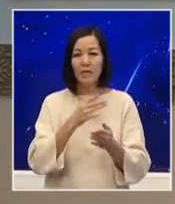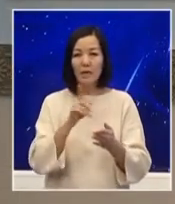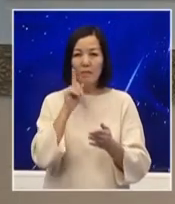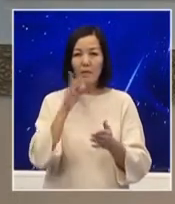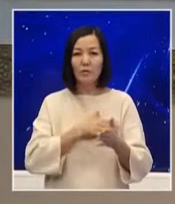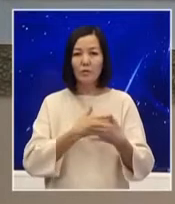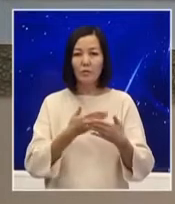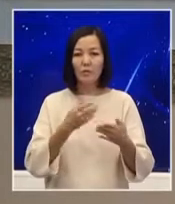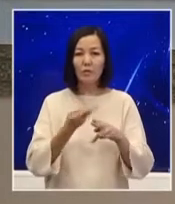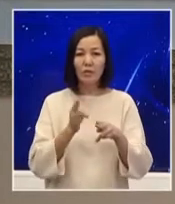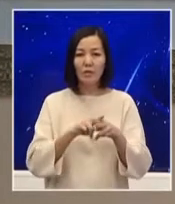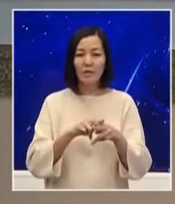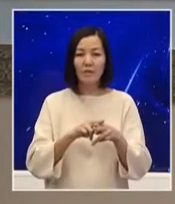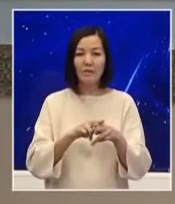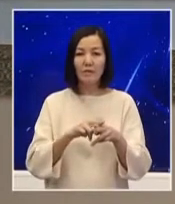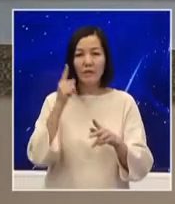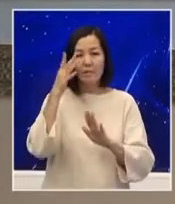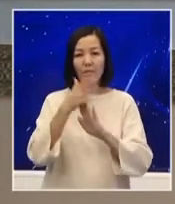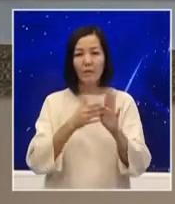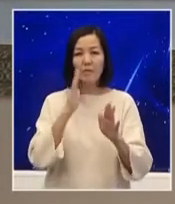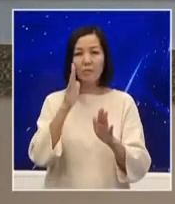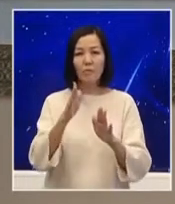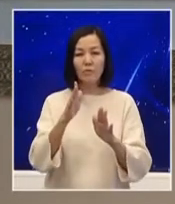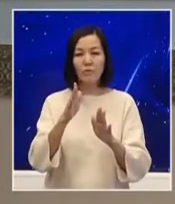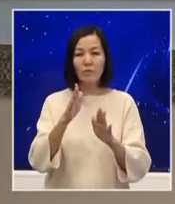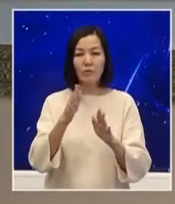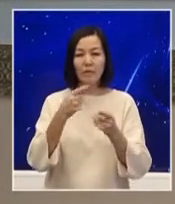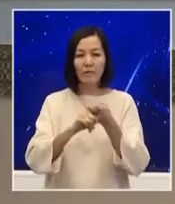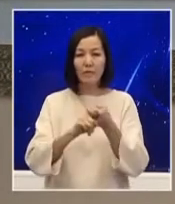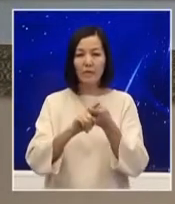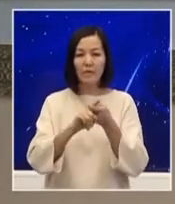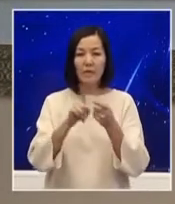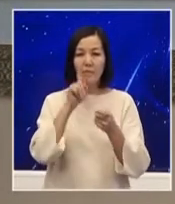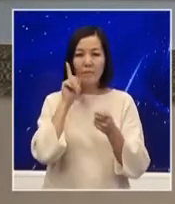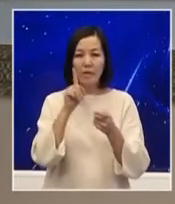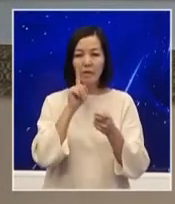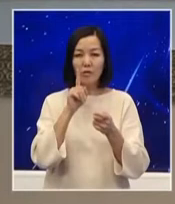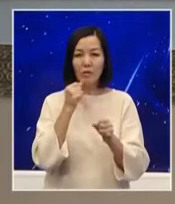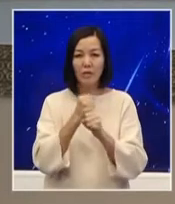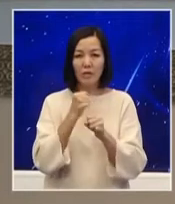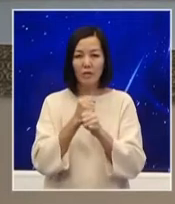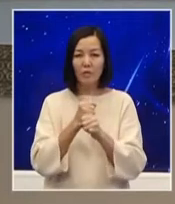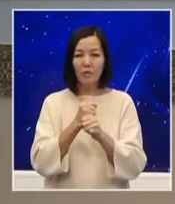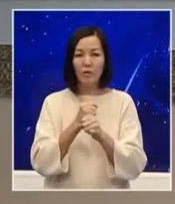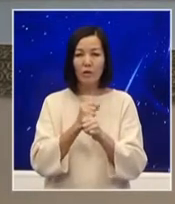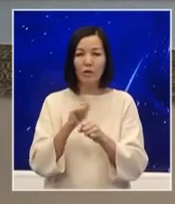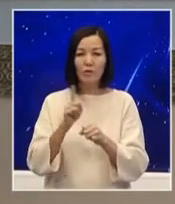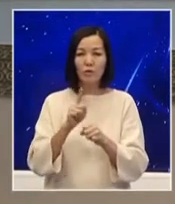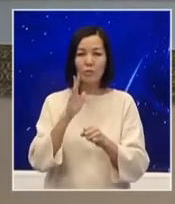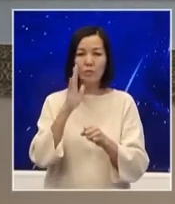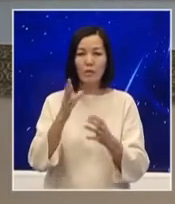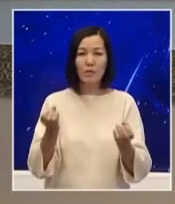А сегодня молодые люди понимают, что будущее страны в их руках, и поэтому они делают все для того, чтобы в будущем